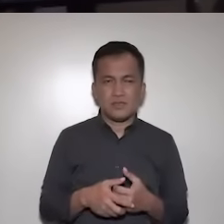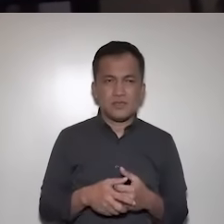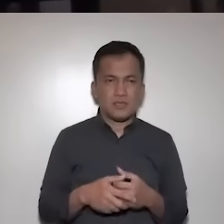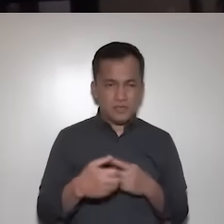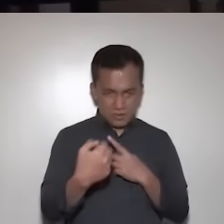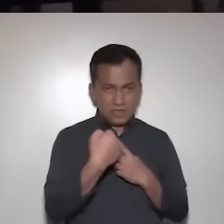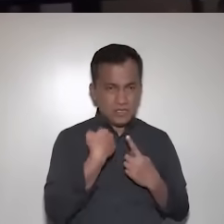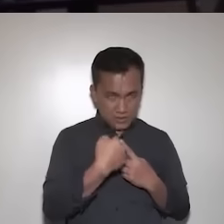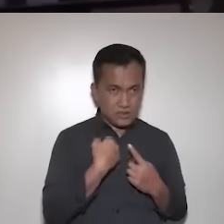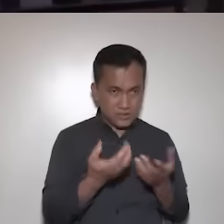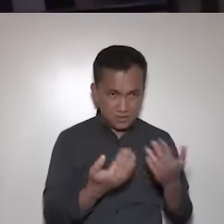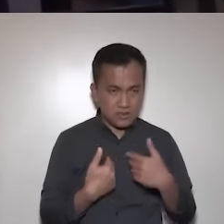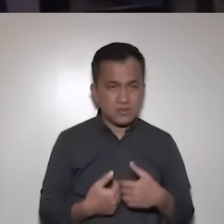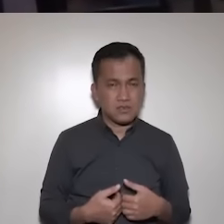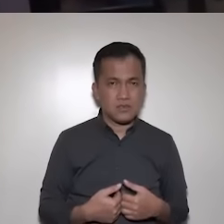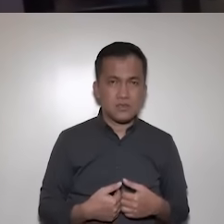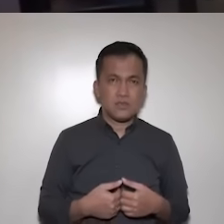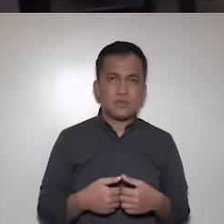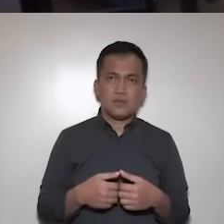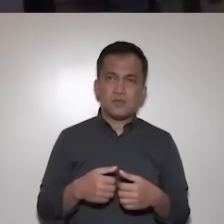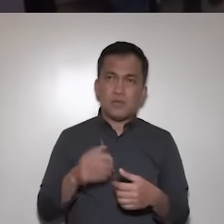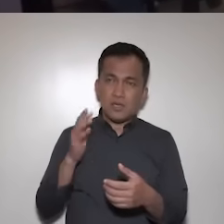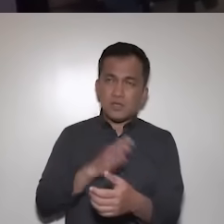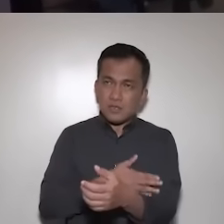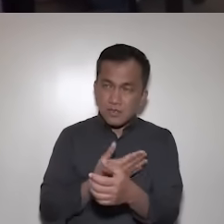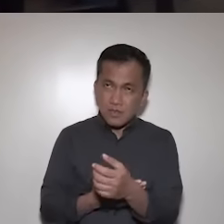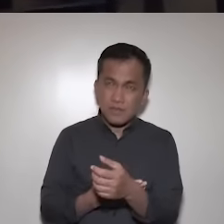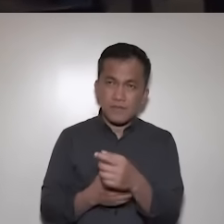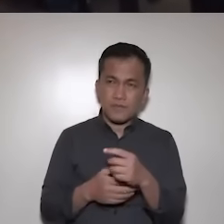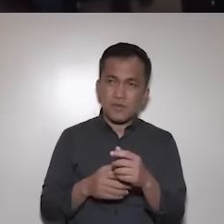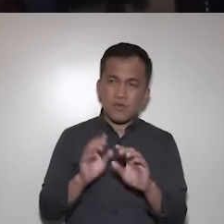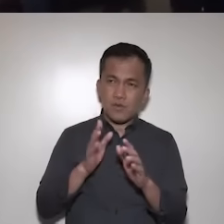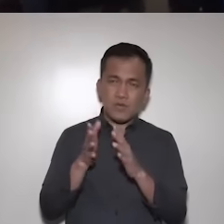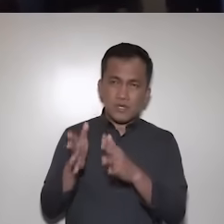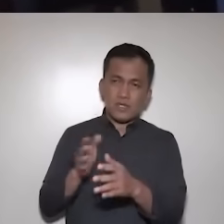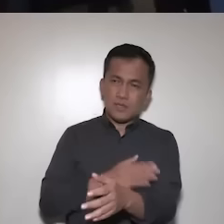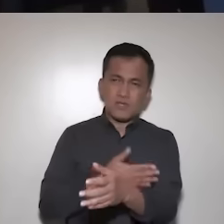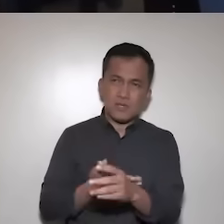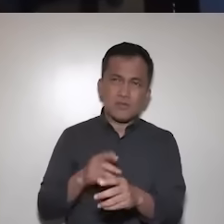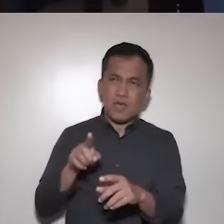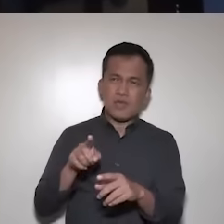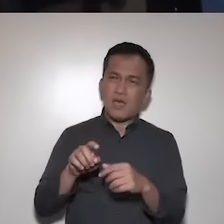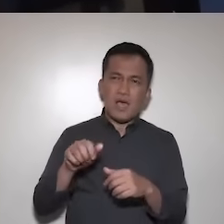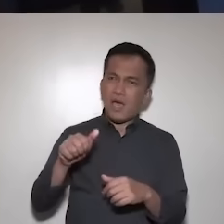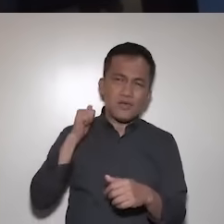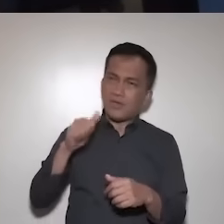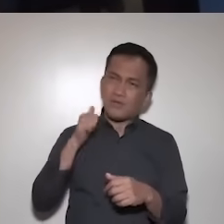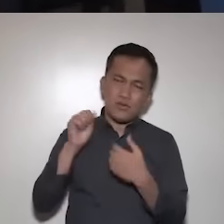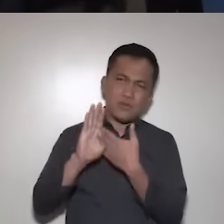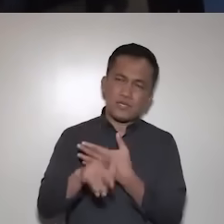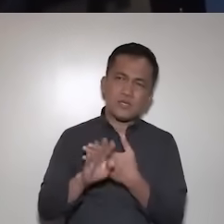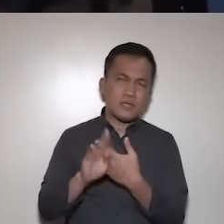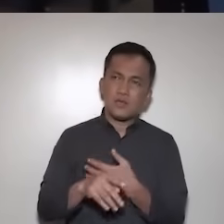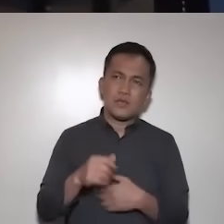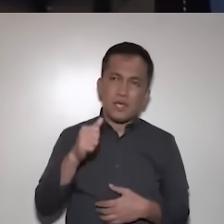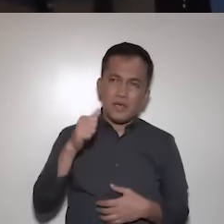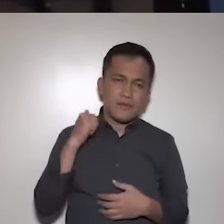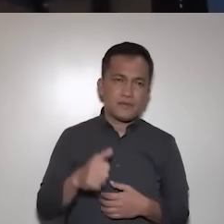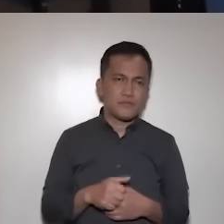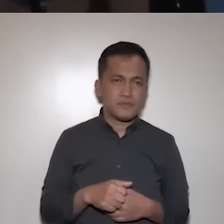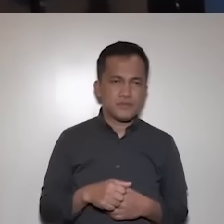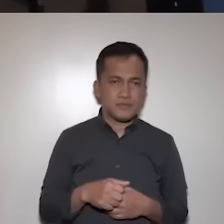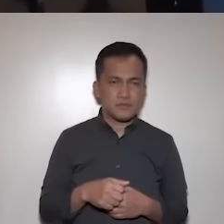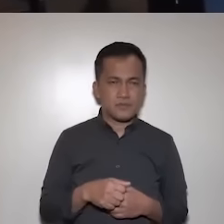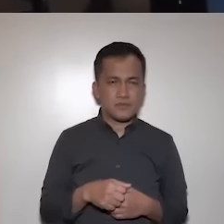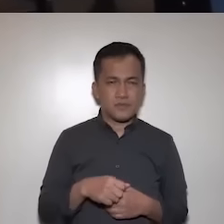Sinasaktan mo ko. Mga anak ko! Huwag kong pababayan mga anak ko, pero ayaw kong bumalik. Sana ayaw ko. Ah, huwag na tayo.